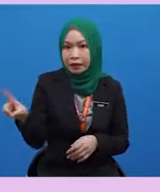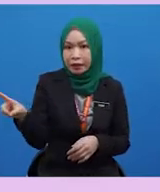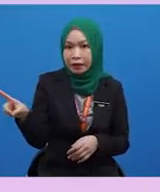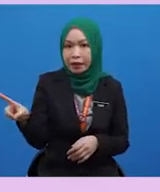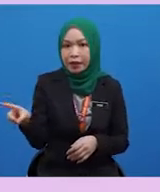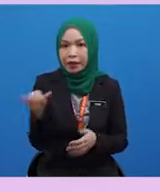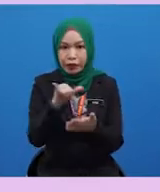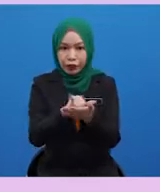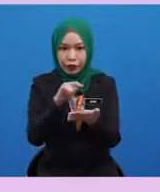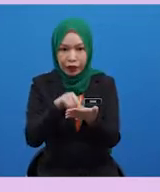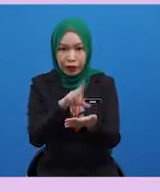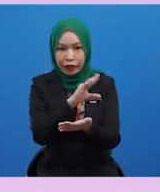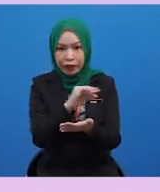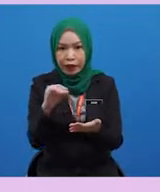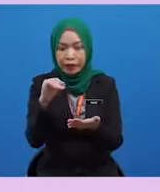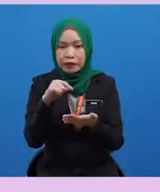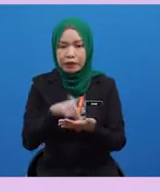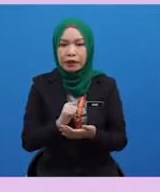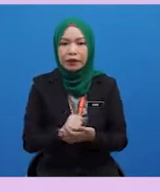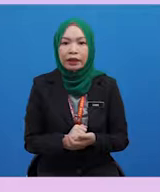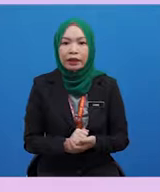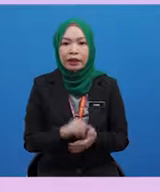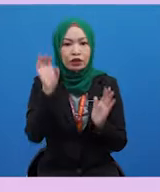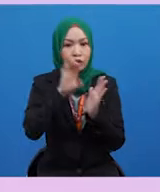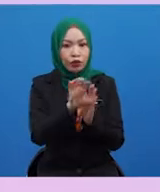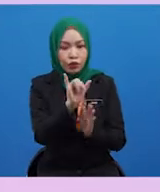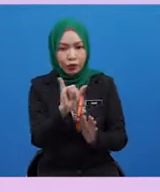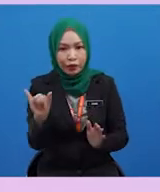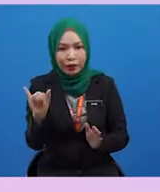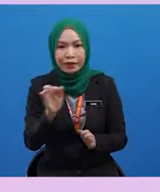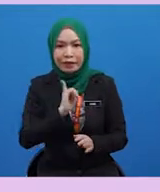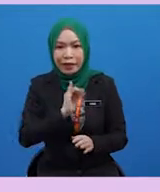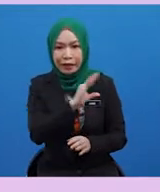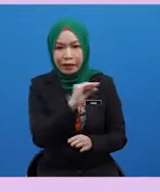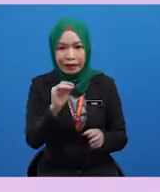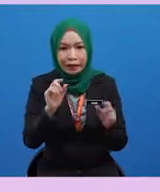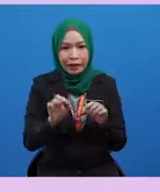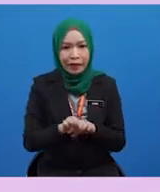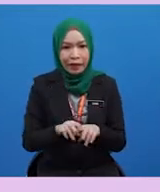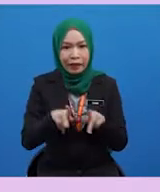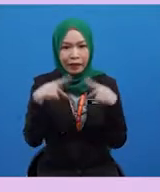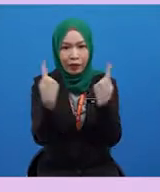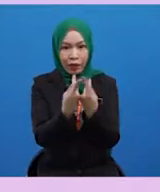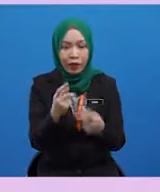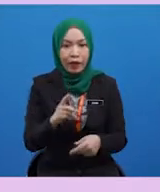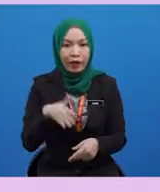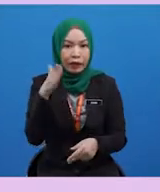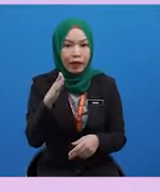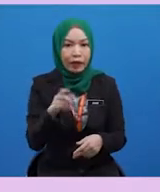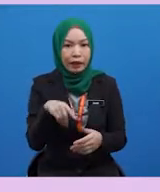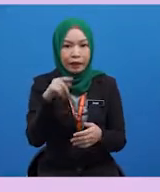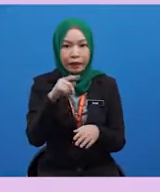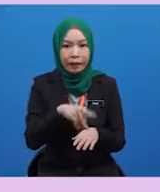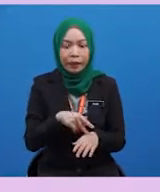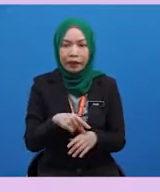tersebut, di situ dan di sini. Contoh wacana ialah, saya dan keluarga akan ke Pulau Langkawi pada